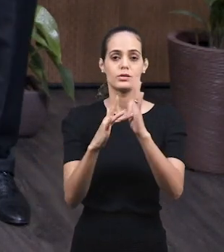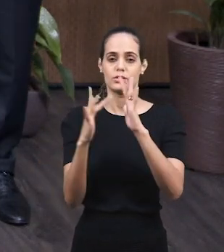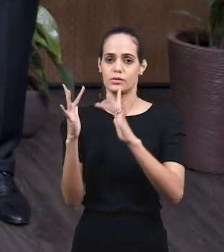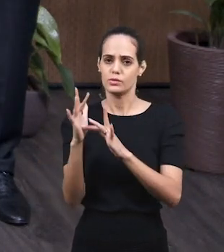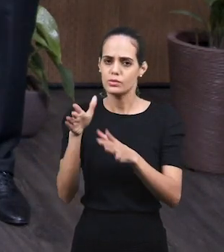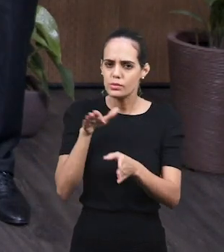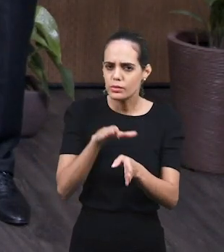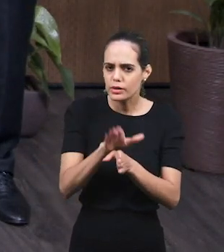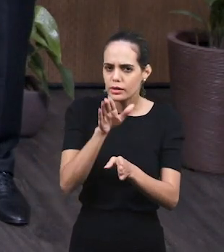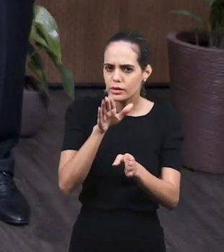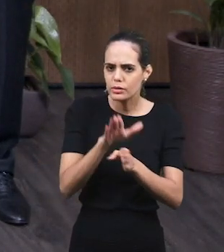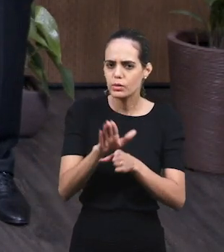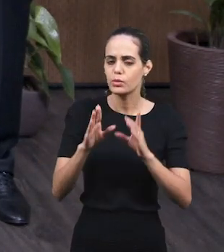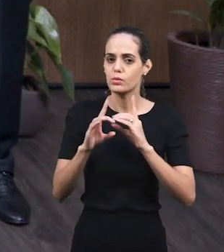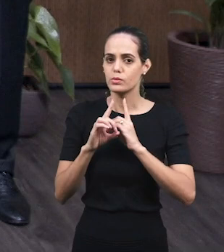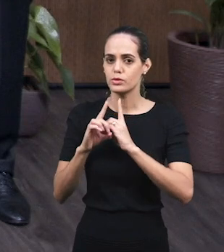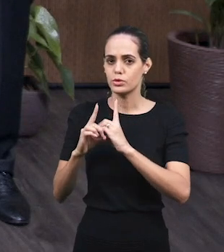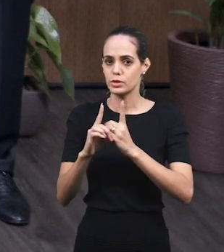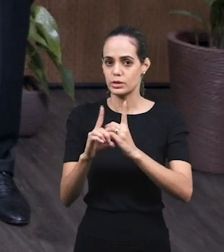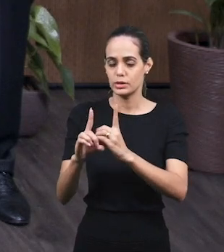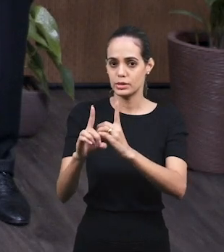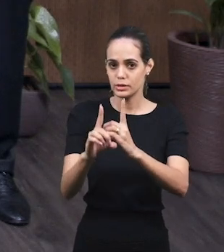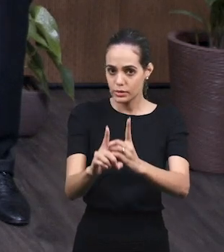la résurrection de Jésus, donc,